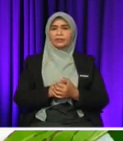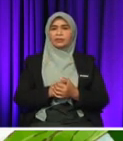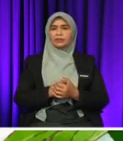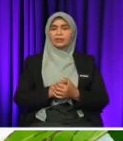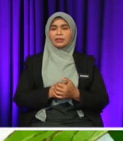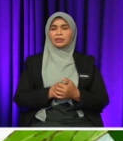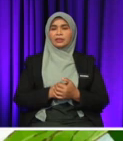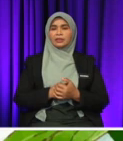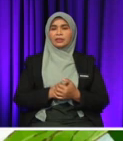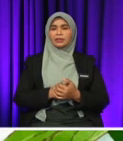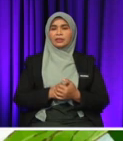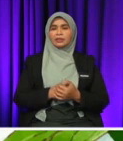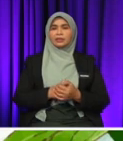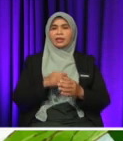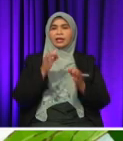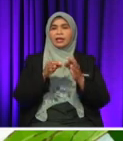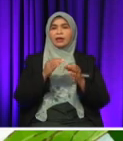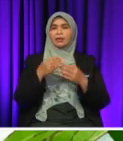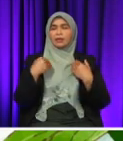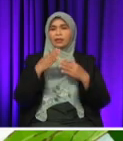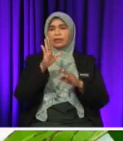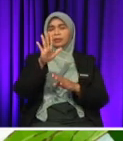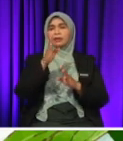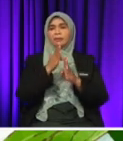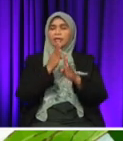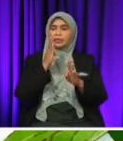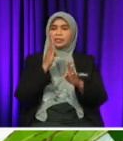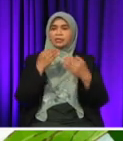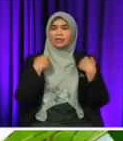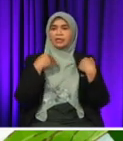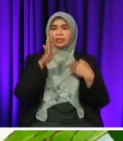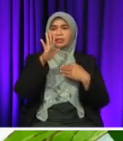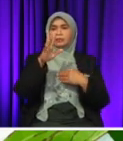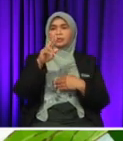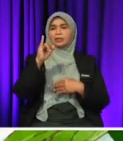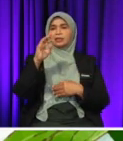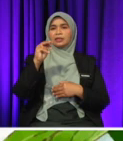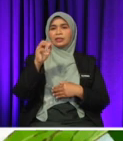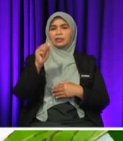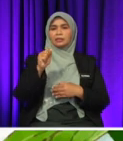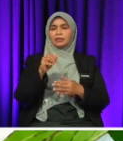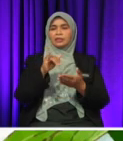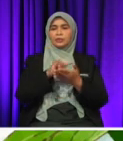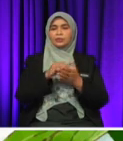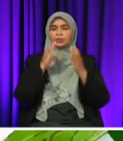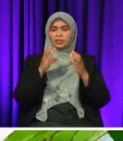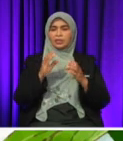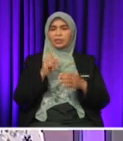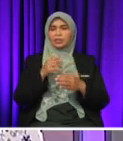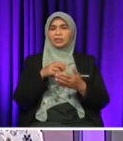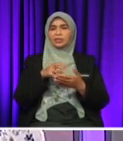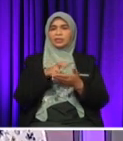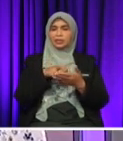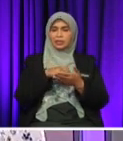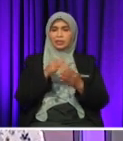kalau ada tujuh masih ada tujuh limanya jadi begitulah cara untuk kita menganalisis bentuk saja